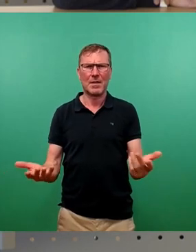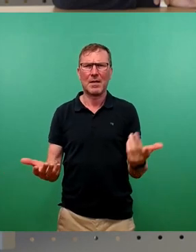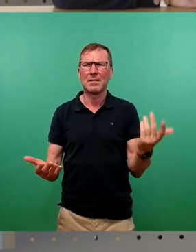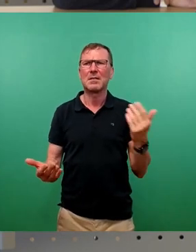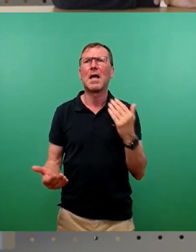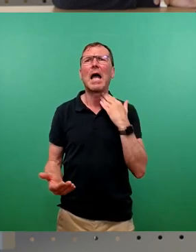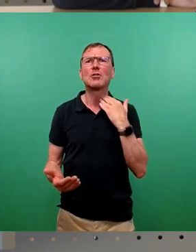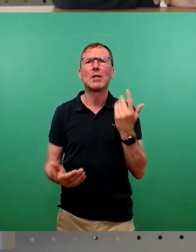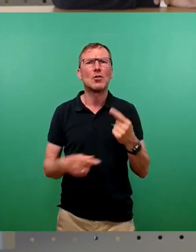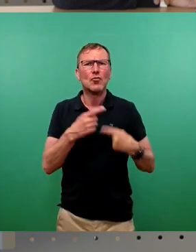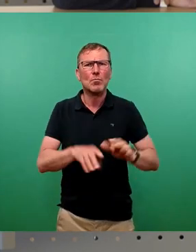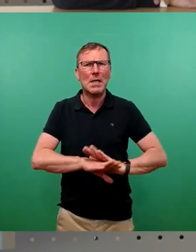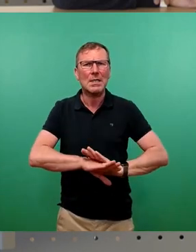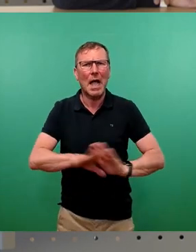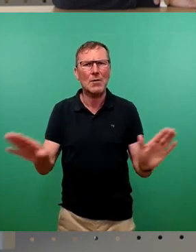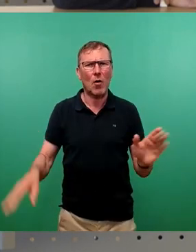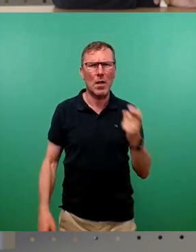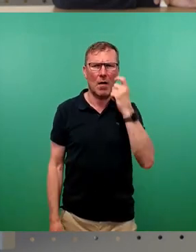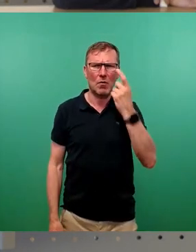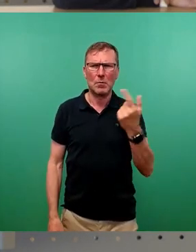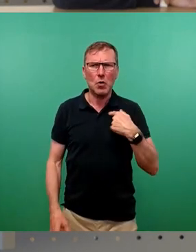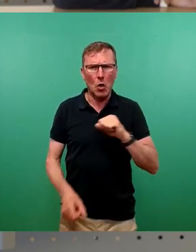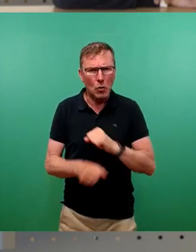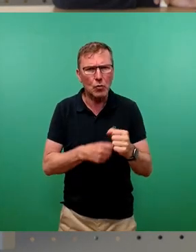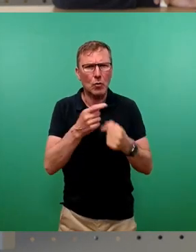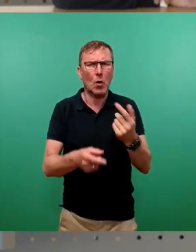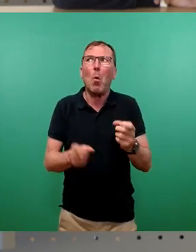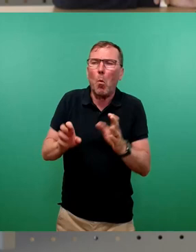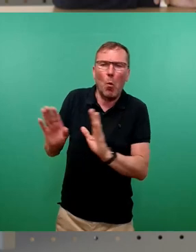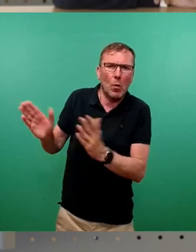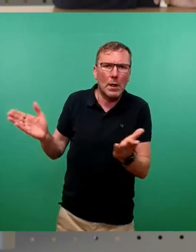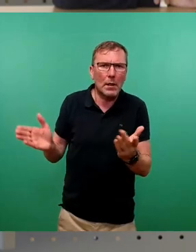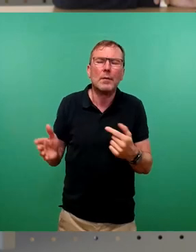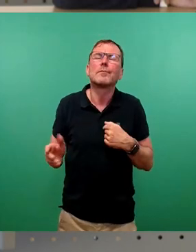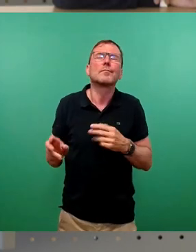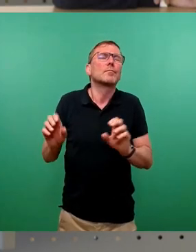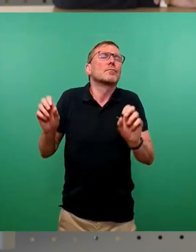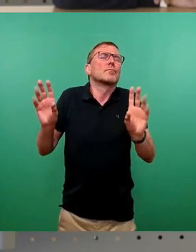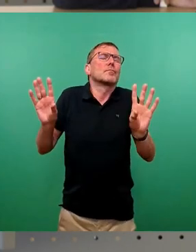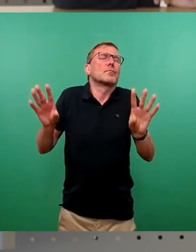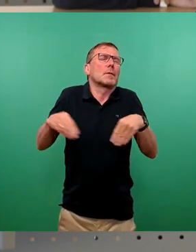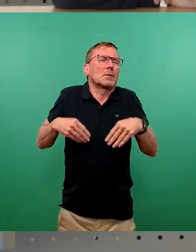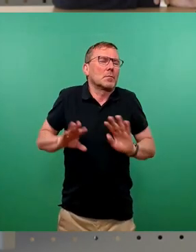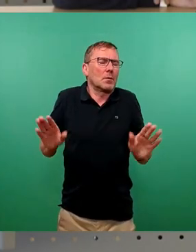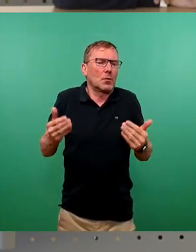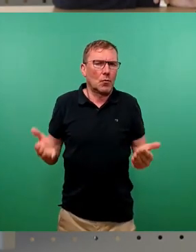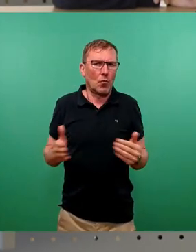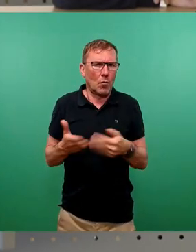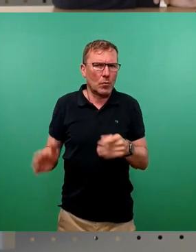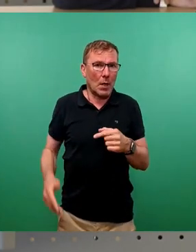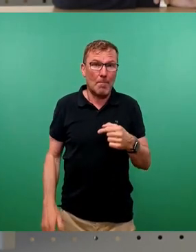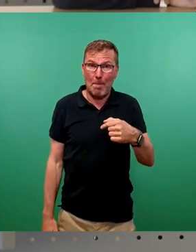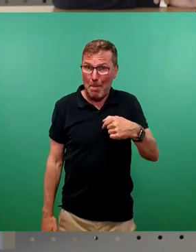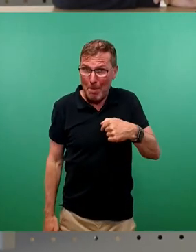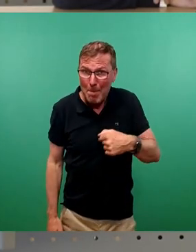spielt, wundert mich, dass das jetzt doch eine Rolle spielt. Aber gut, ich lasse es stehen. ist es in Ordnung. Meine Welt ist